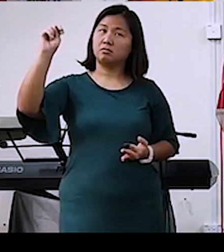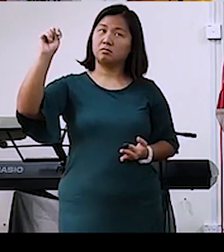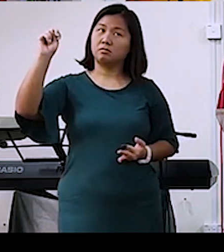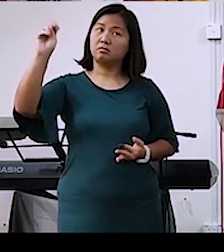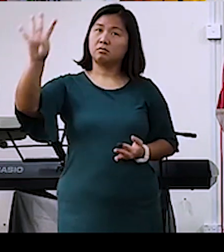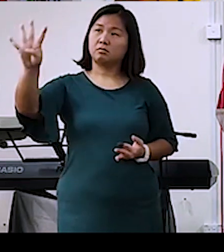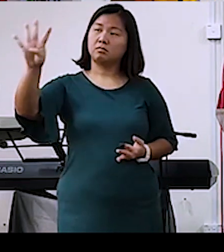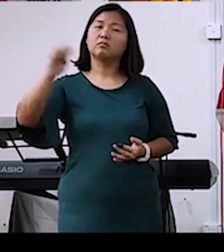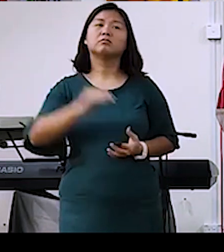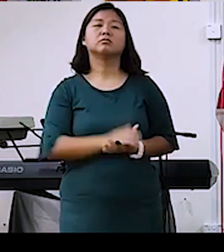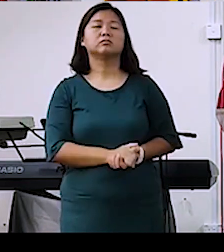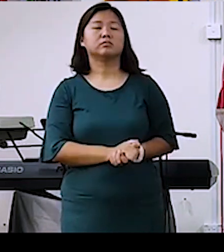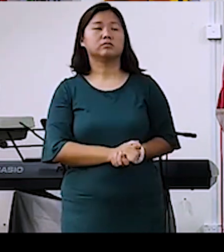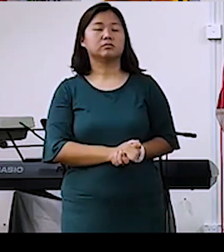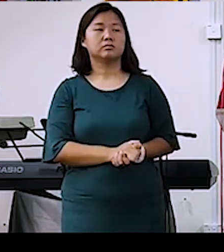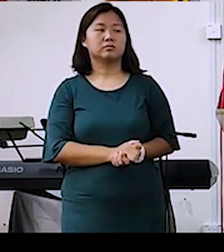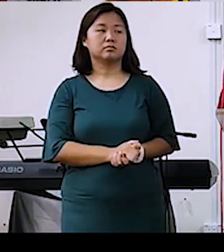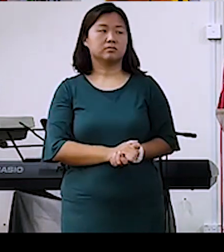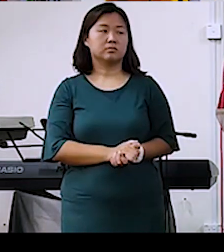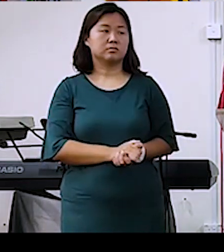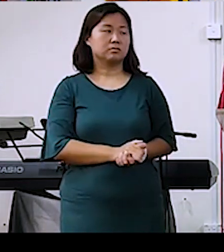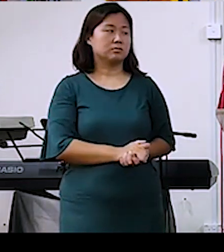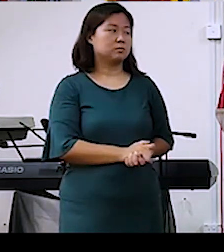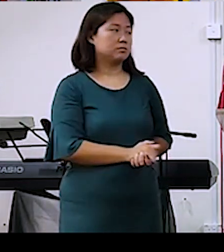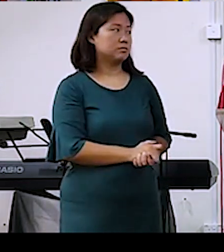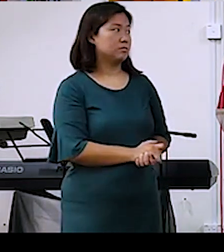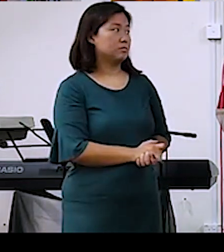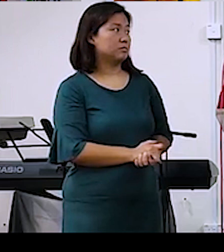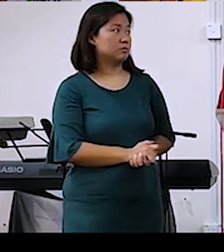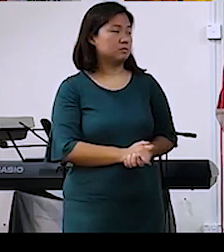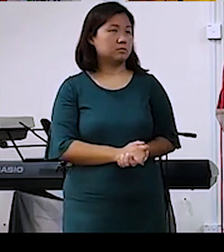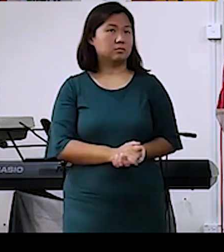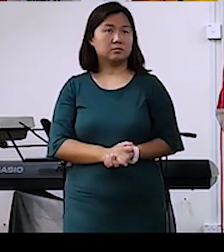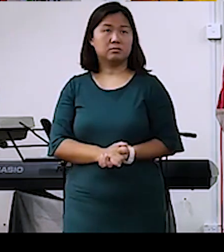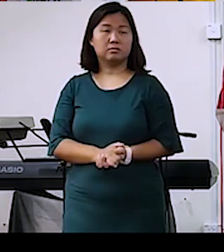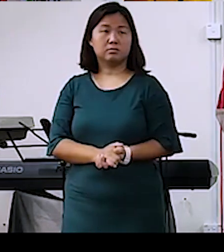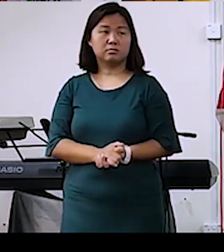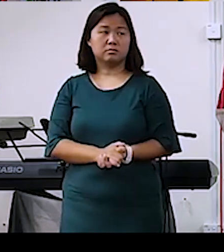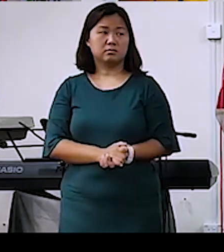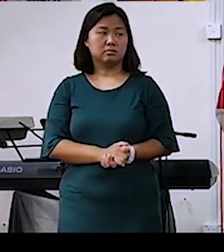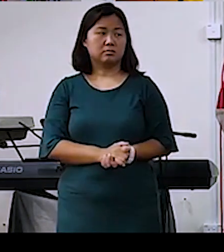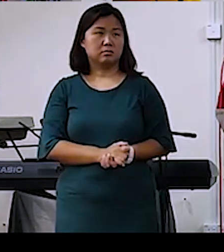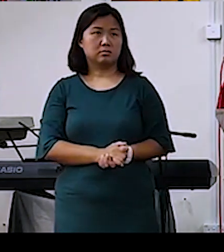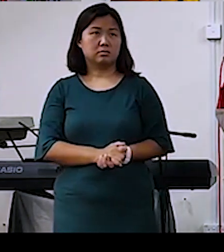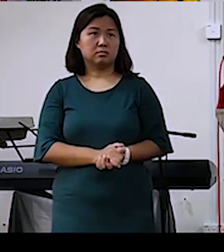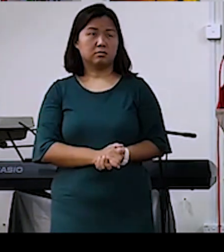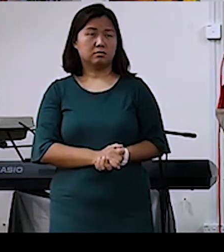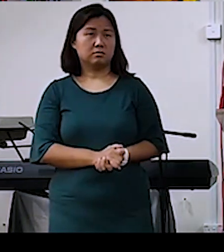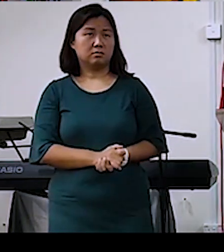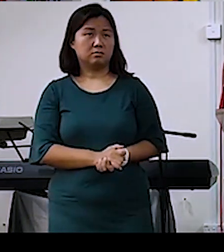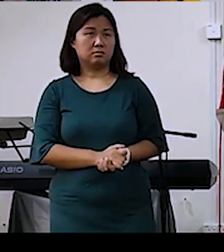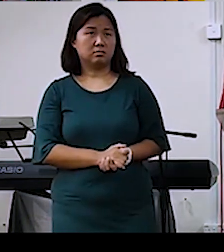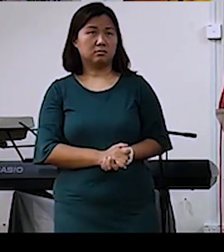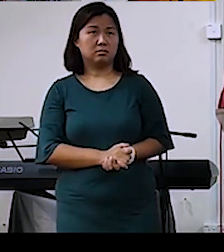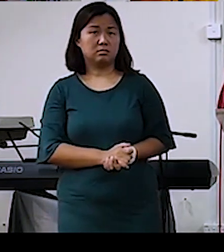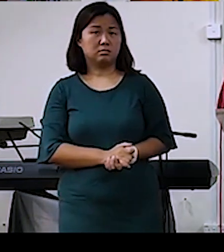么这一个星期呢，就是我们要来看哥林多后书第四章。所以今天这个分享这个讲章呢，只是一个开始。在这整个星期里